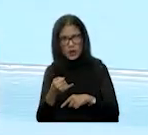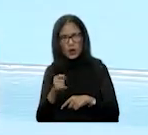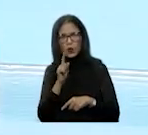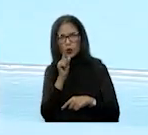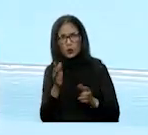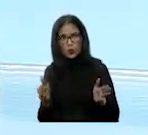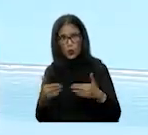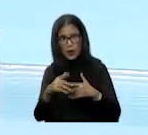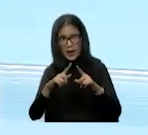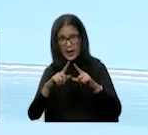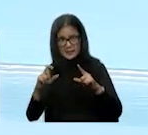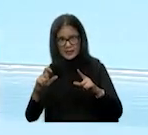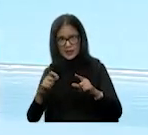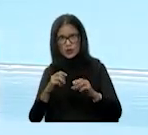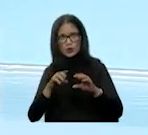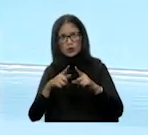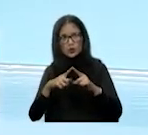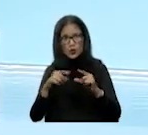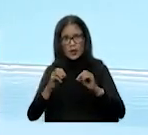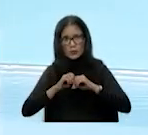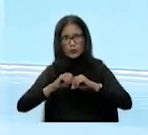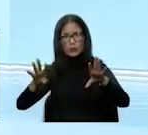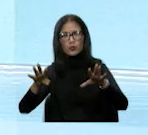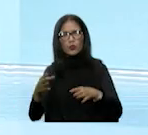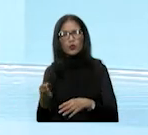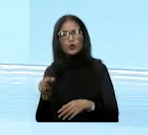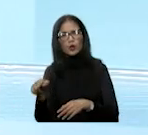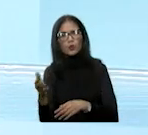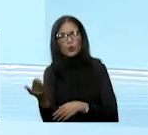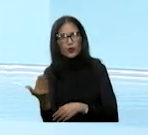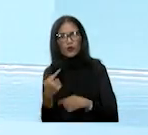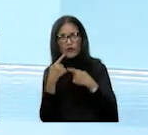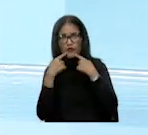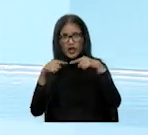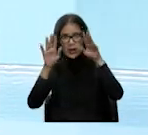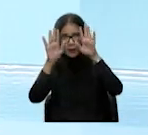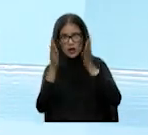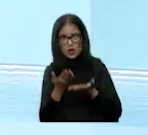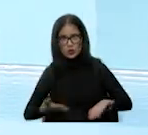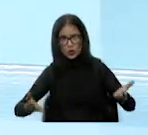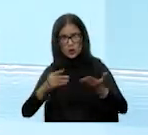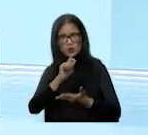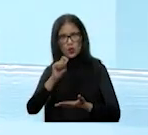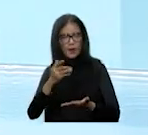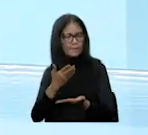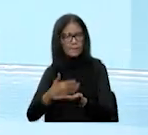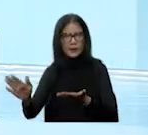pendingin ruangan. Surat edaran pungutan viral di media sosial dan sekolah pun akhirnya membatalkan rencana